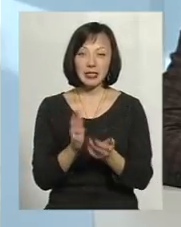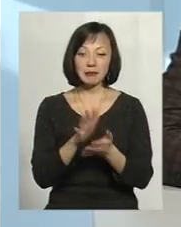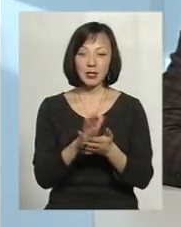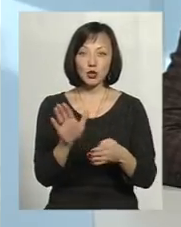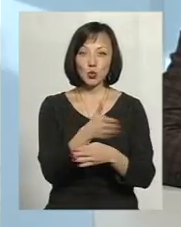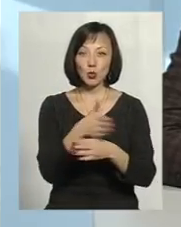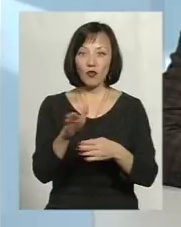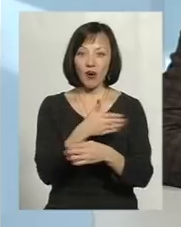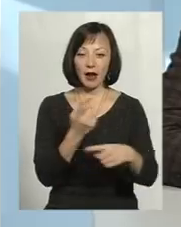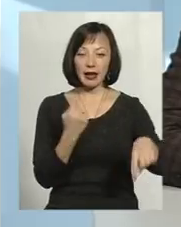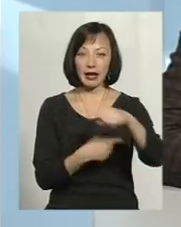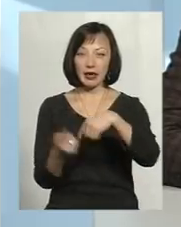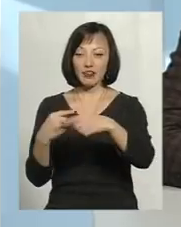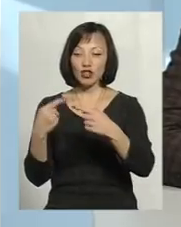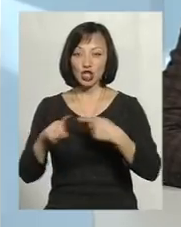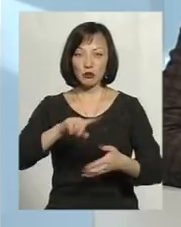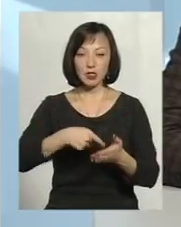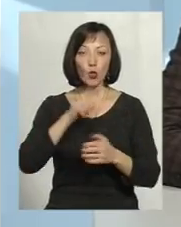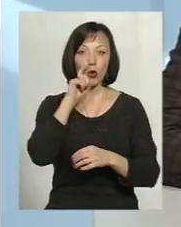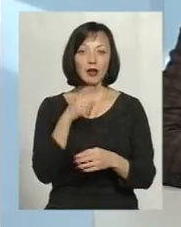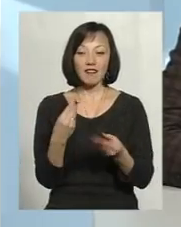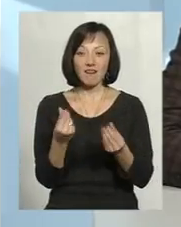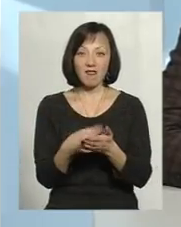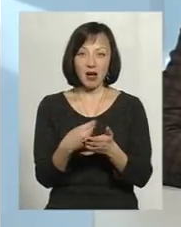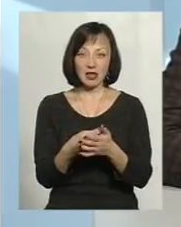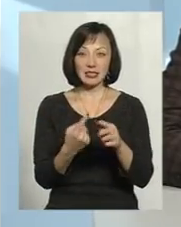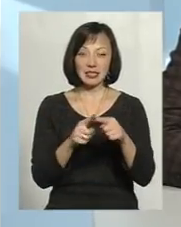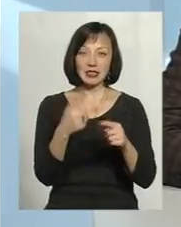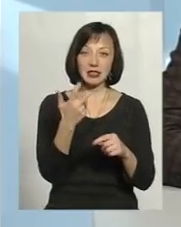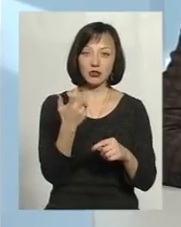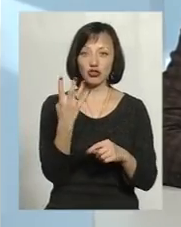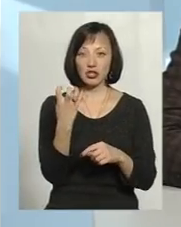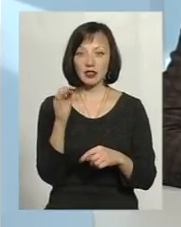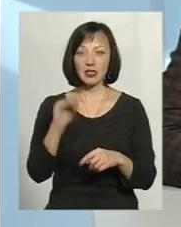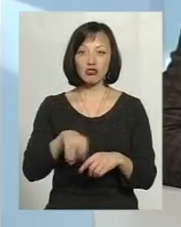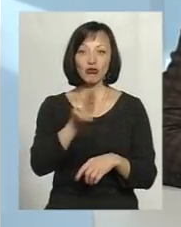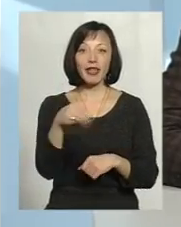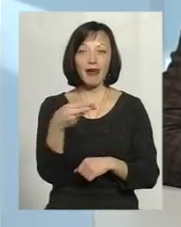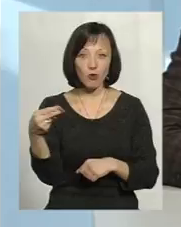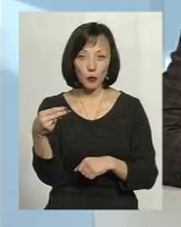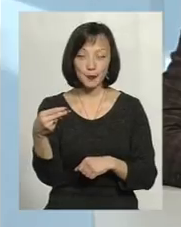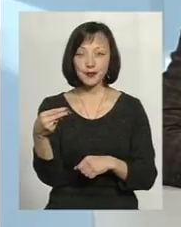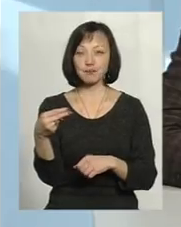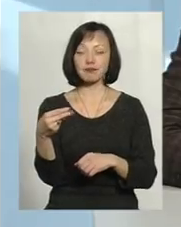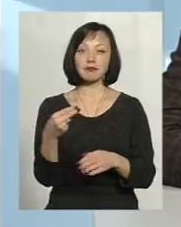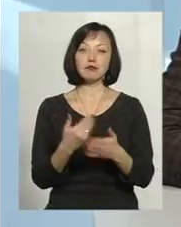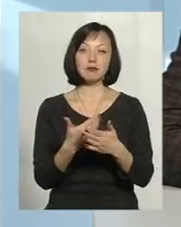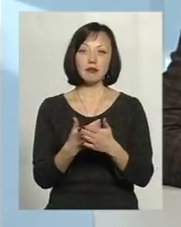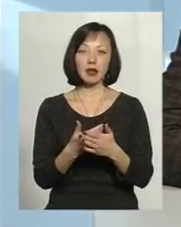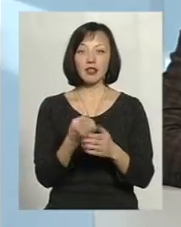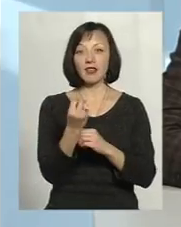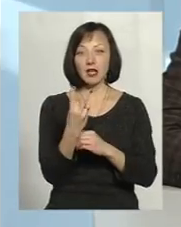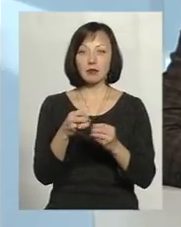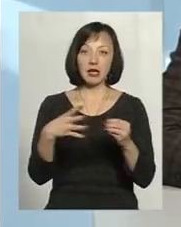які працюють в інших містах України. І вартість сміттєсортувальних ліній 300-400 тисяч євро. Вони забирають близько